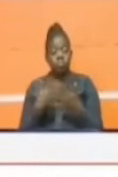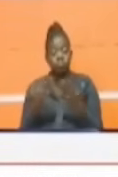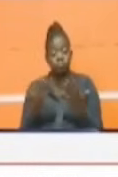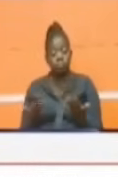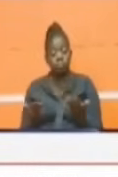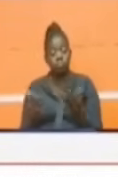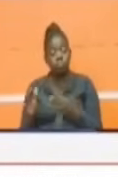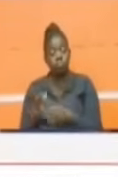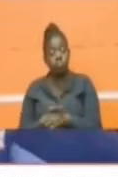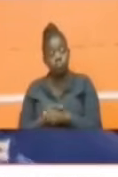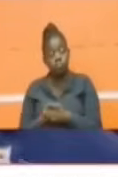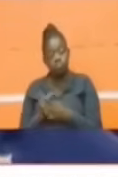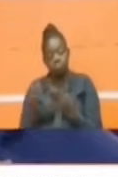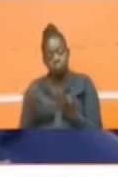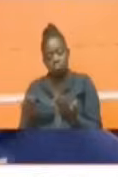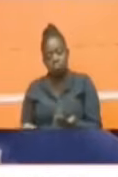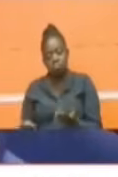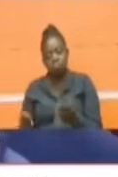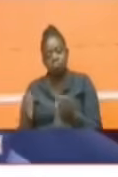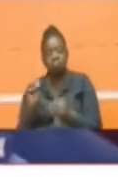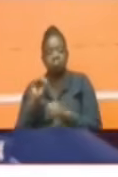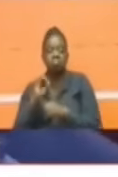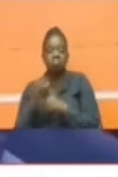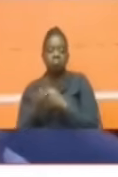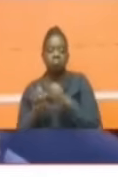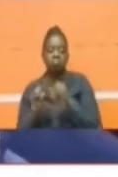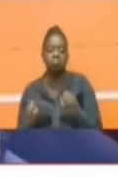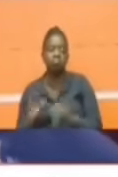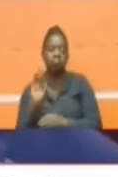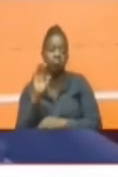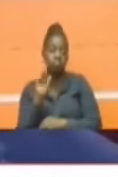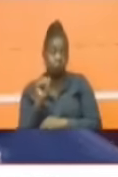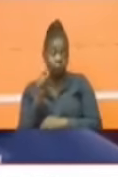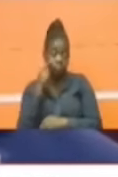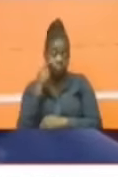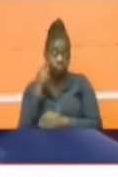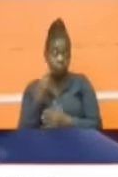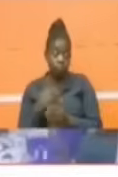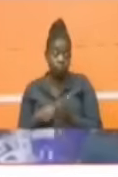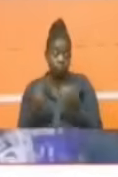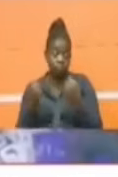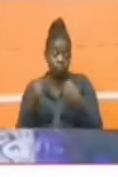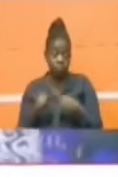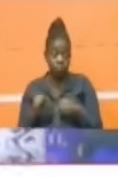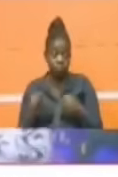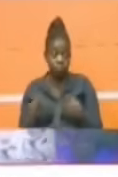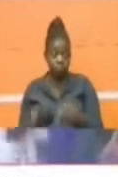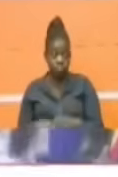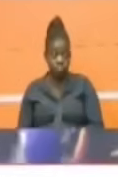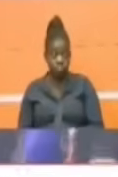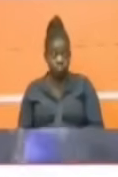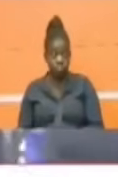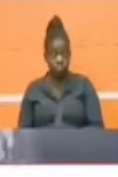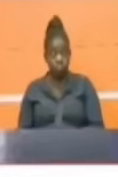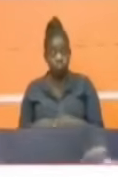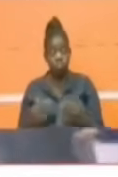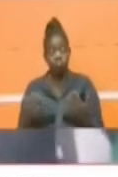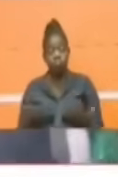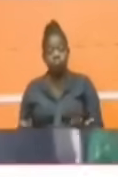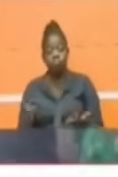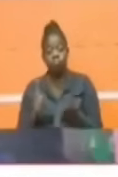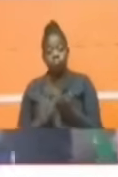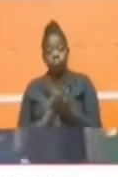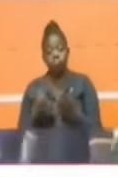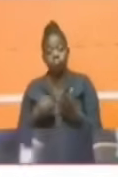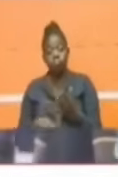gakuwabyeko bizinensi ekuwabyeko emirimu gikuwabyeko jangu ogenda kulaba katonda akola ebyekisa Bishop Titus Kisibuka